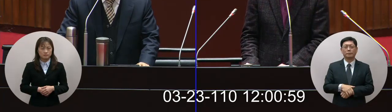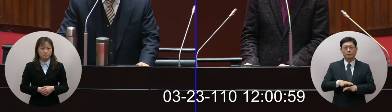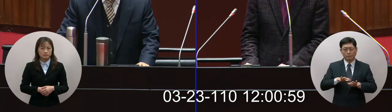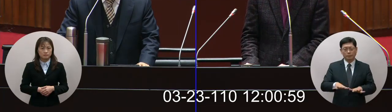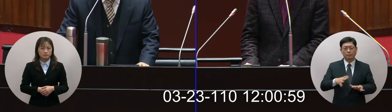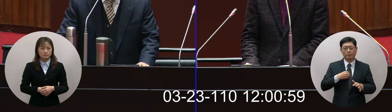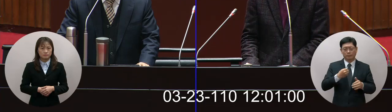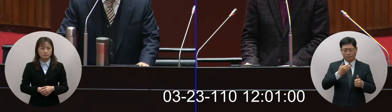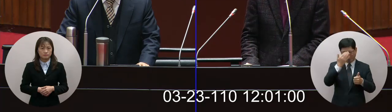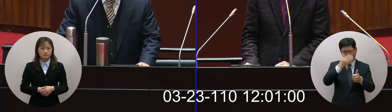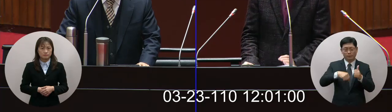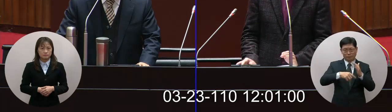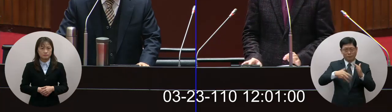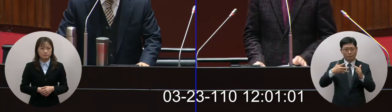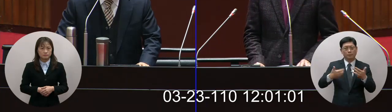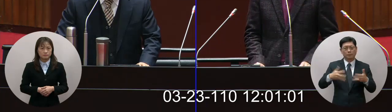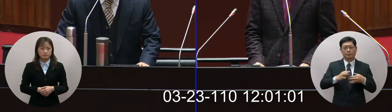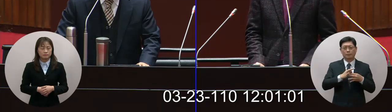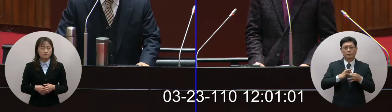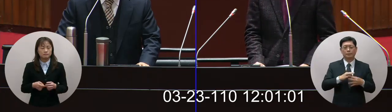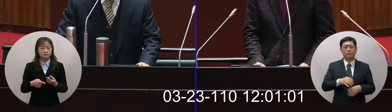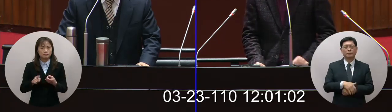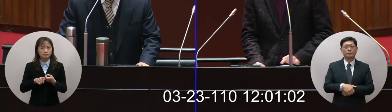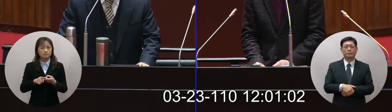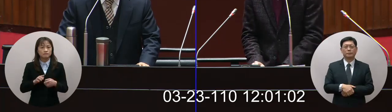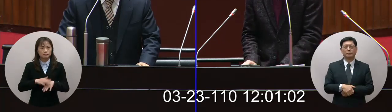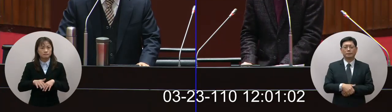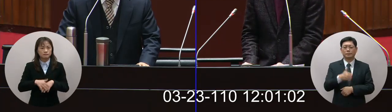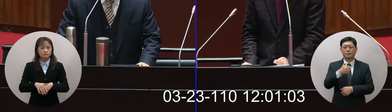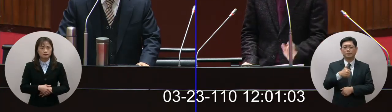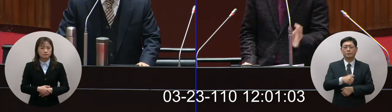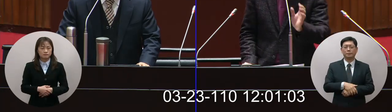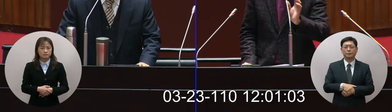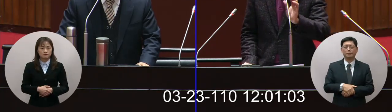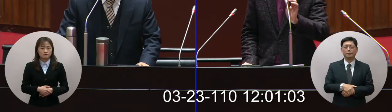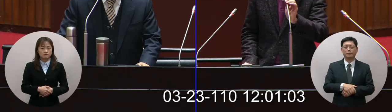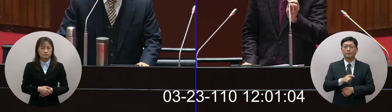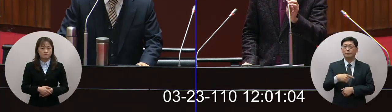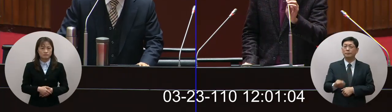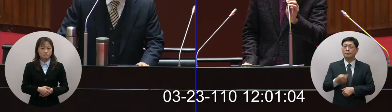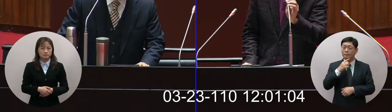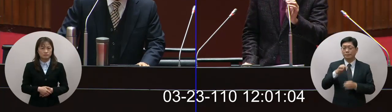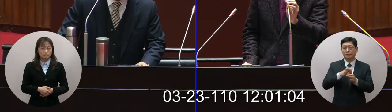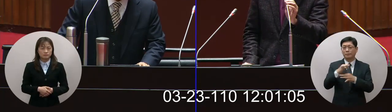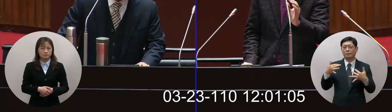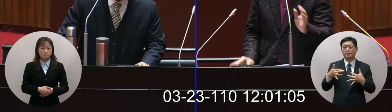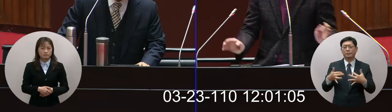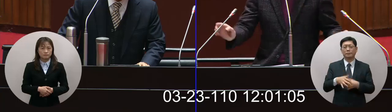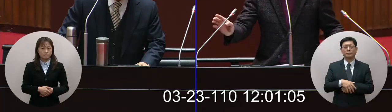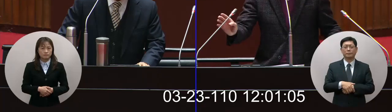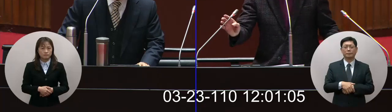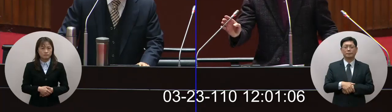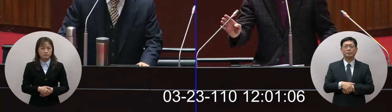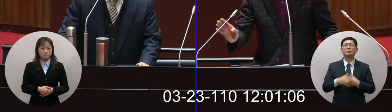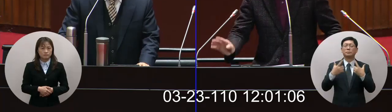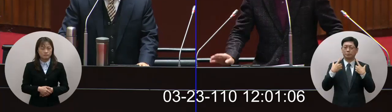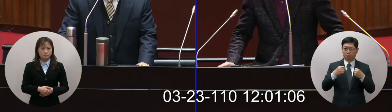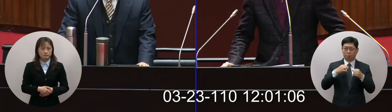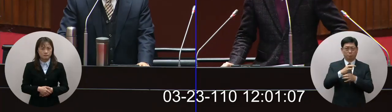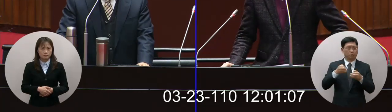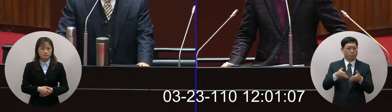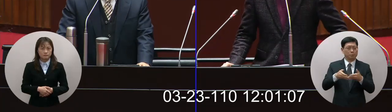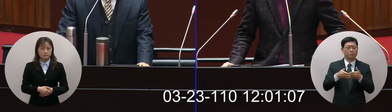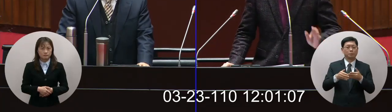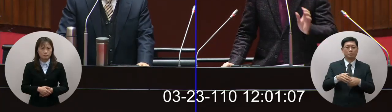这里要请院长多多关心。 应该的， 谢谢。那接下来我们讲一些经济的议题了哈，因为经济的发展很重